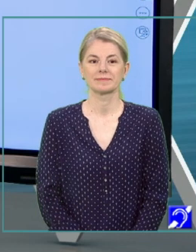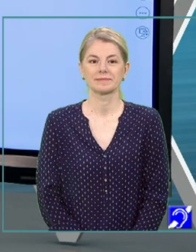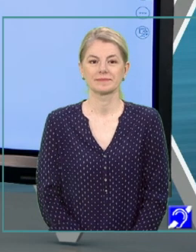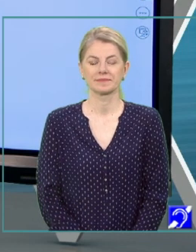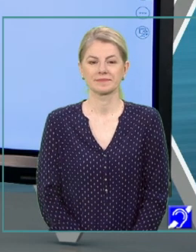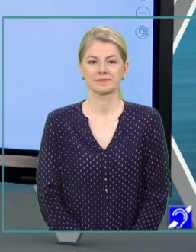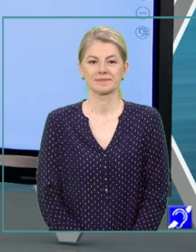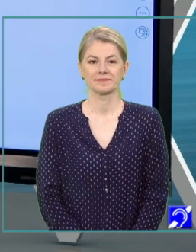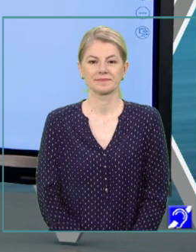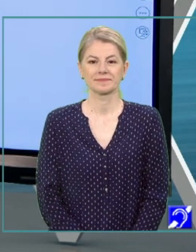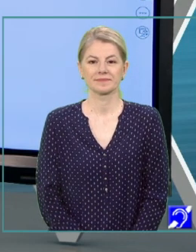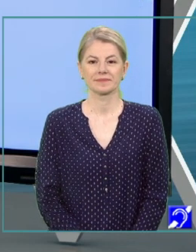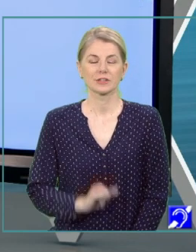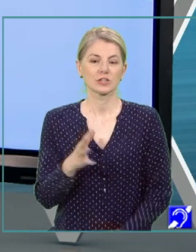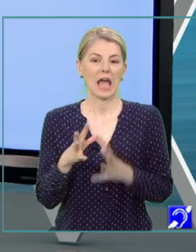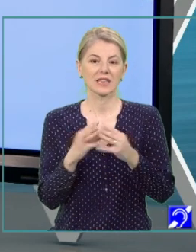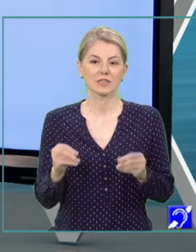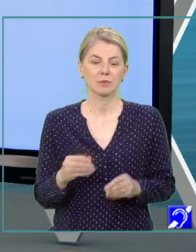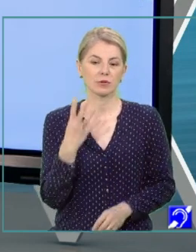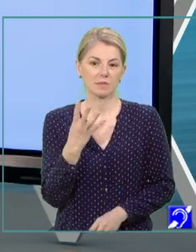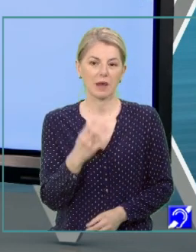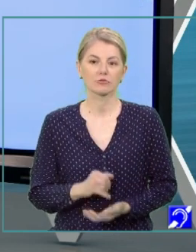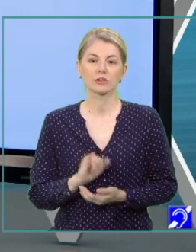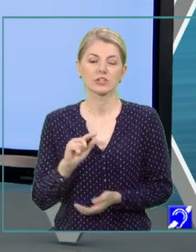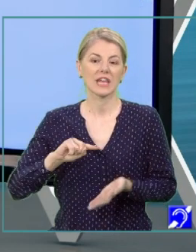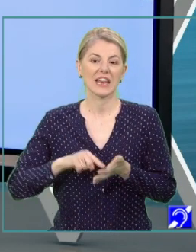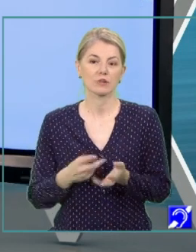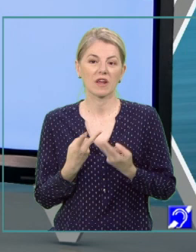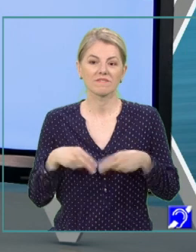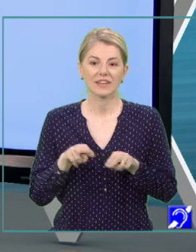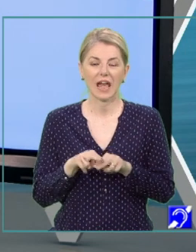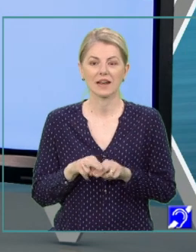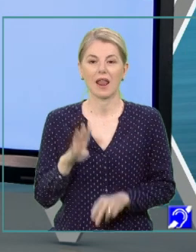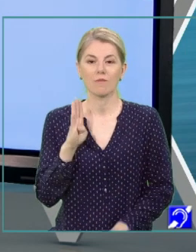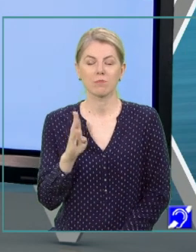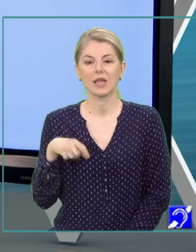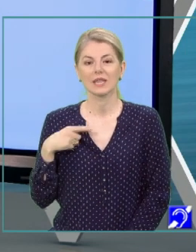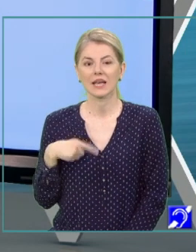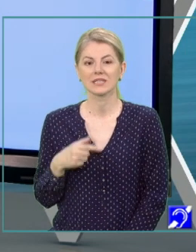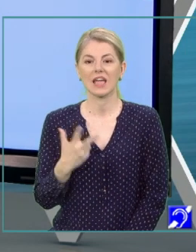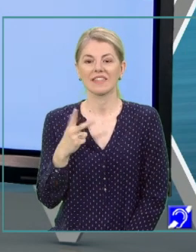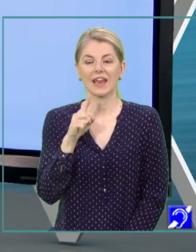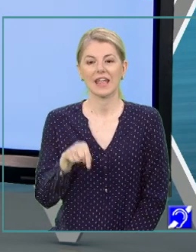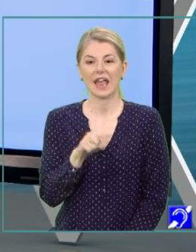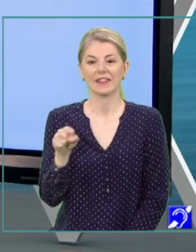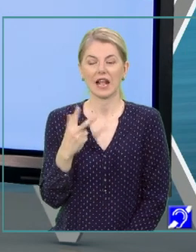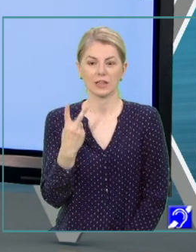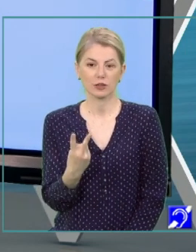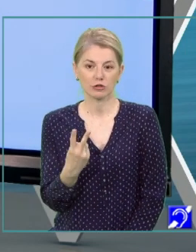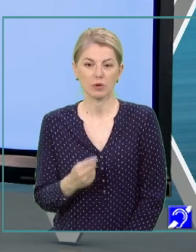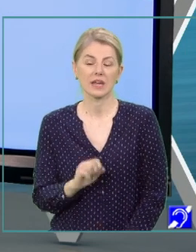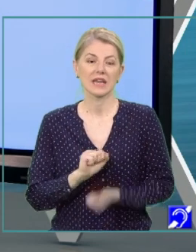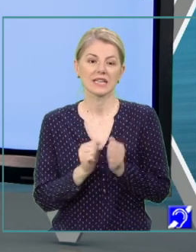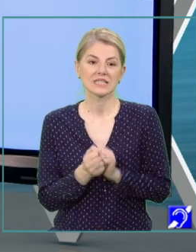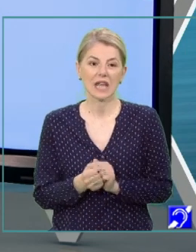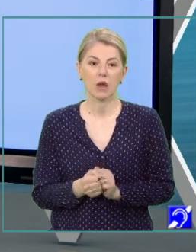cu 2 și a dispărut și acest 4 și rezultatul final la B este 3 radical din 2